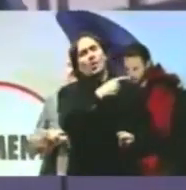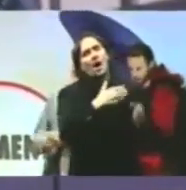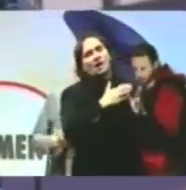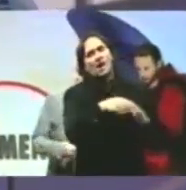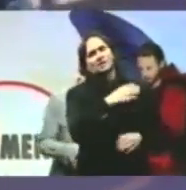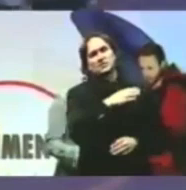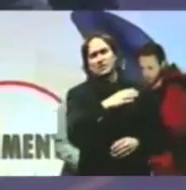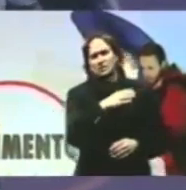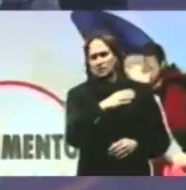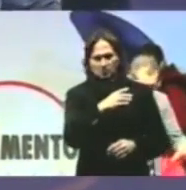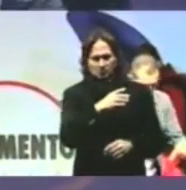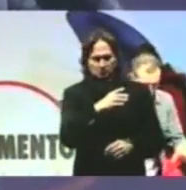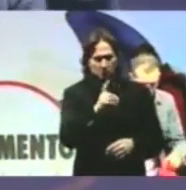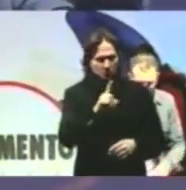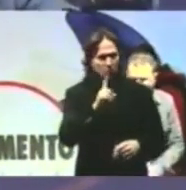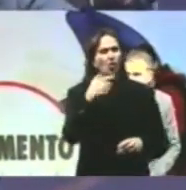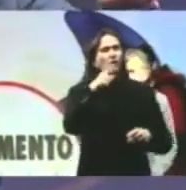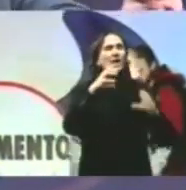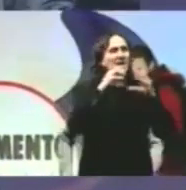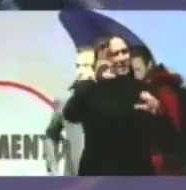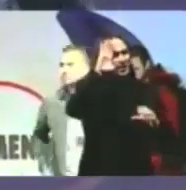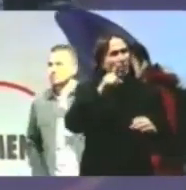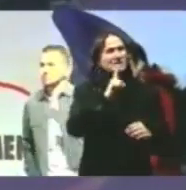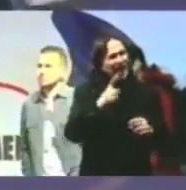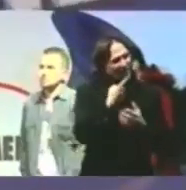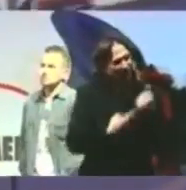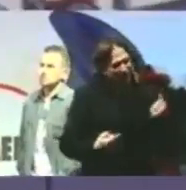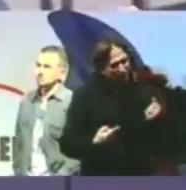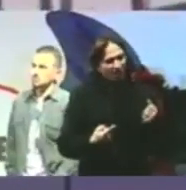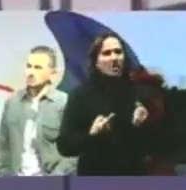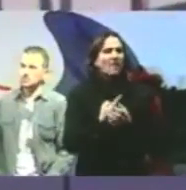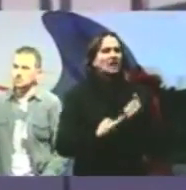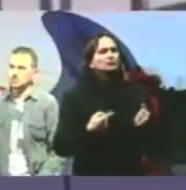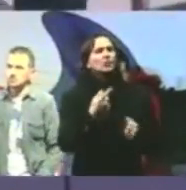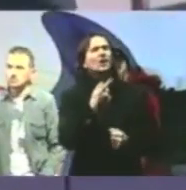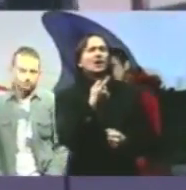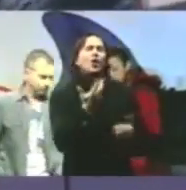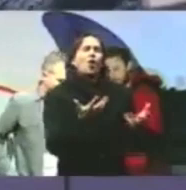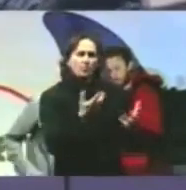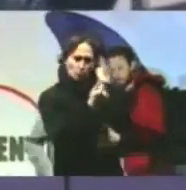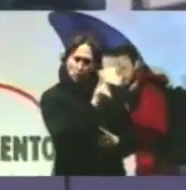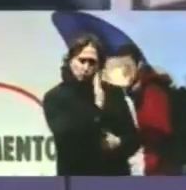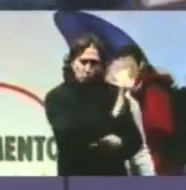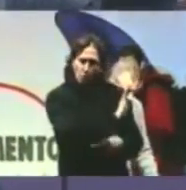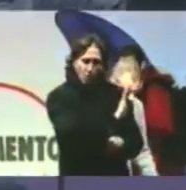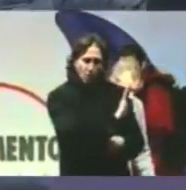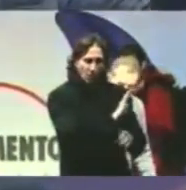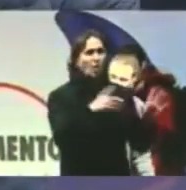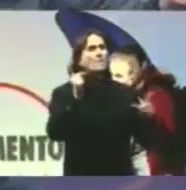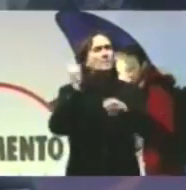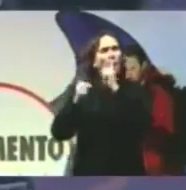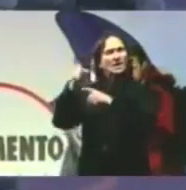così. L'imprenditore se fallisce, fallisce con i suoi soldi. Il politico quando